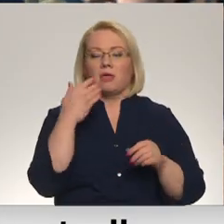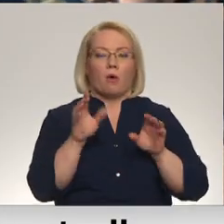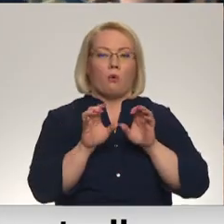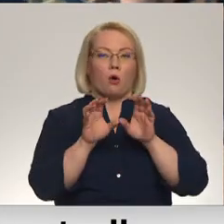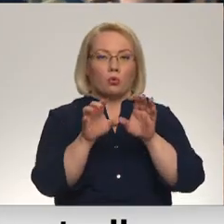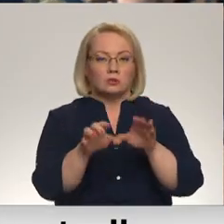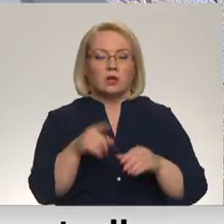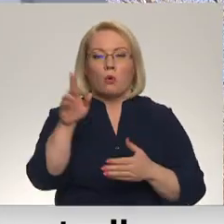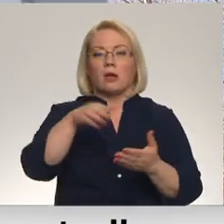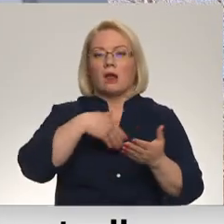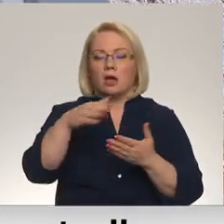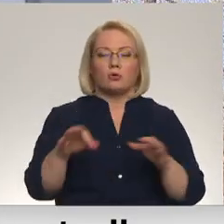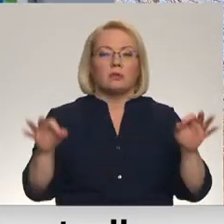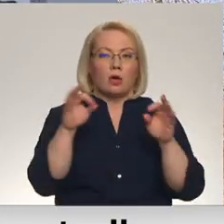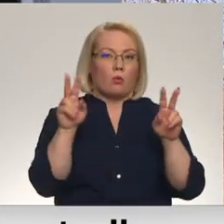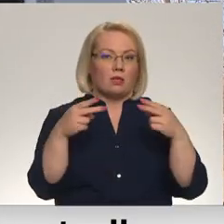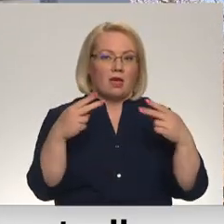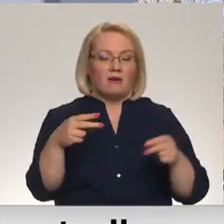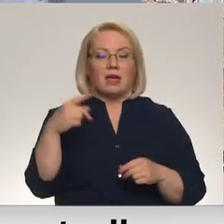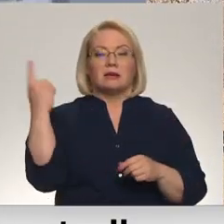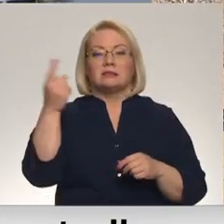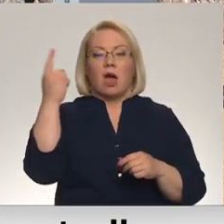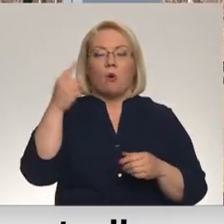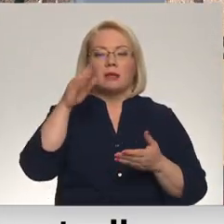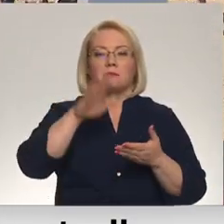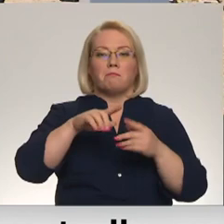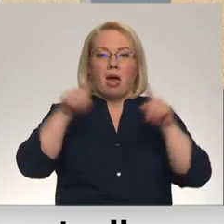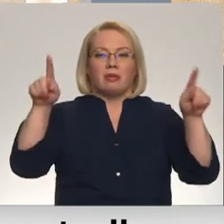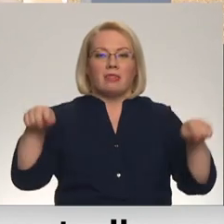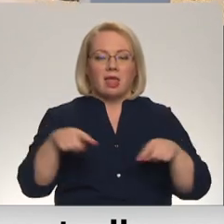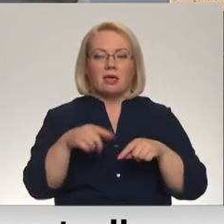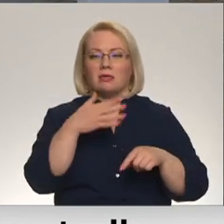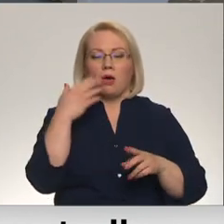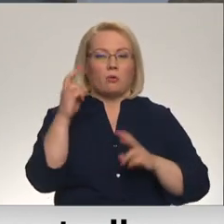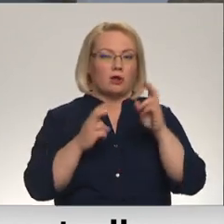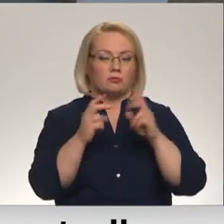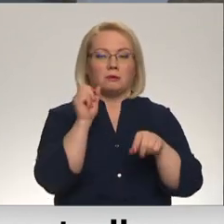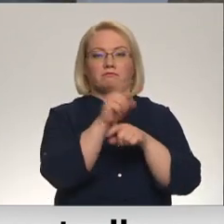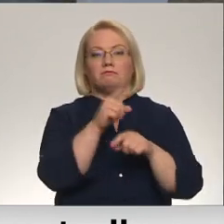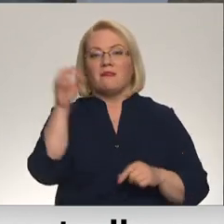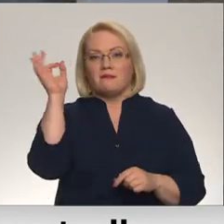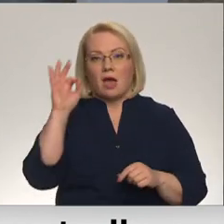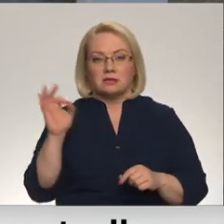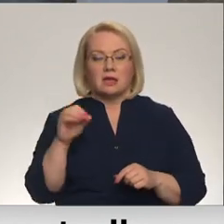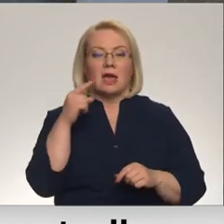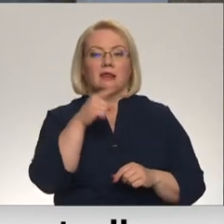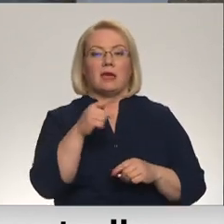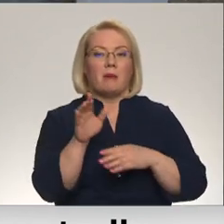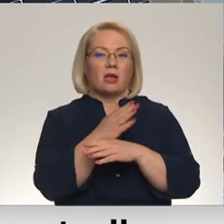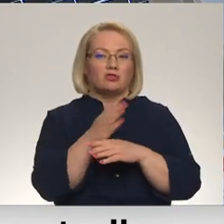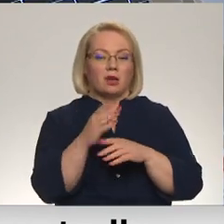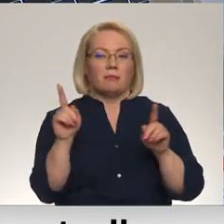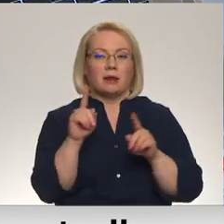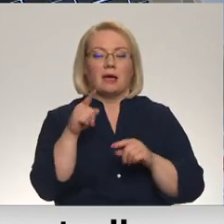nevajag nekrasot, nekas. Saules paneļi Latvijā gan netiek ražoti, bet pasūtīti no Vācijas. Tie atšķiras ar to, ka